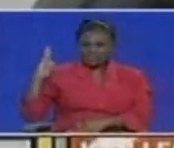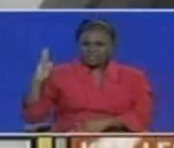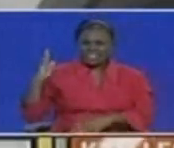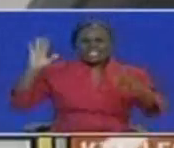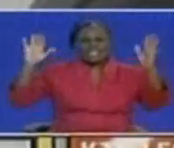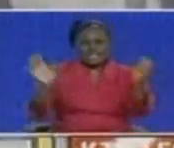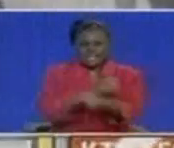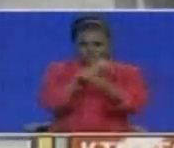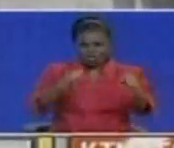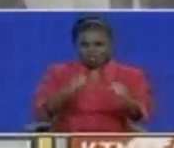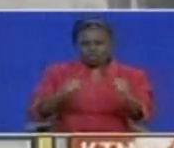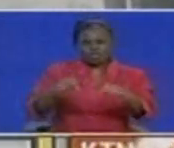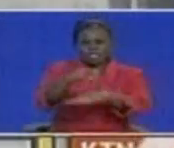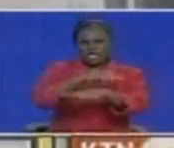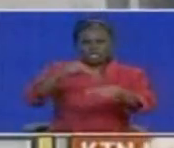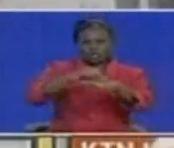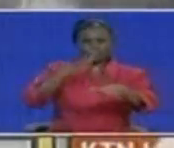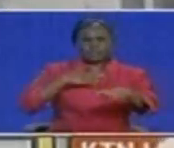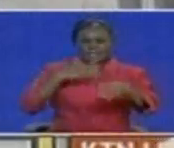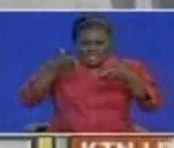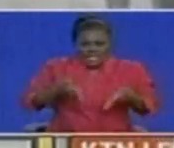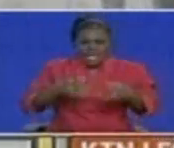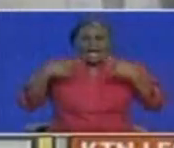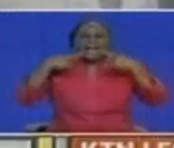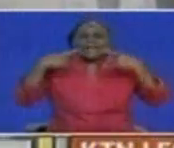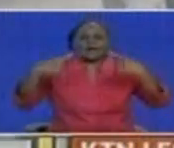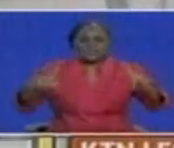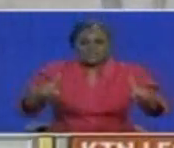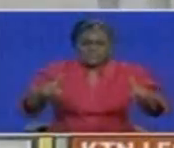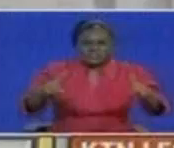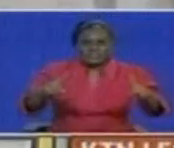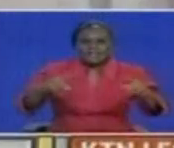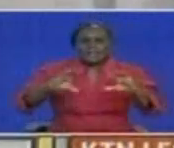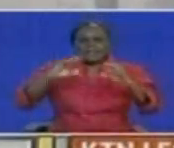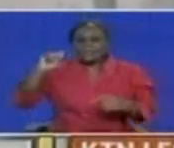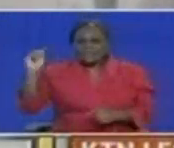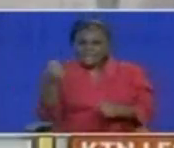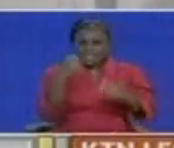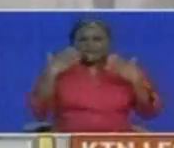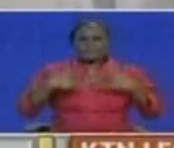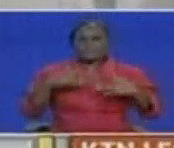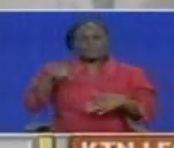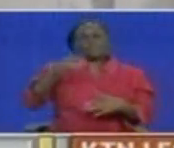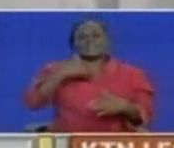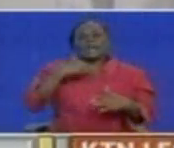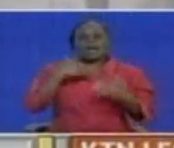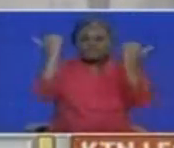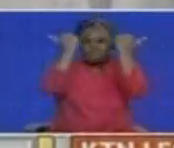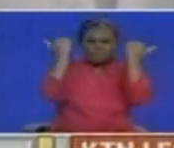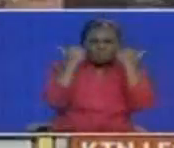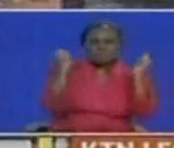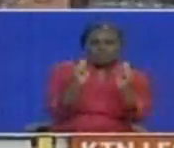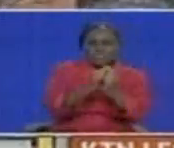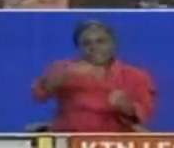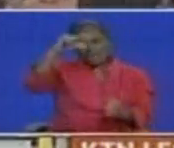yetu. Hapa tunatangaza kwamba wananchi wa Kenya wako na kesi na serikali ya